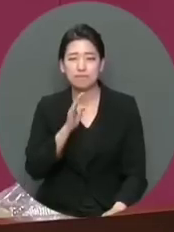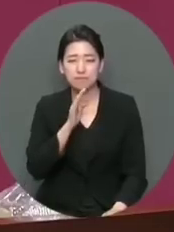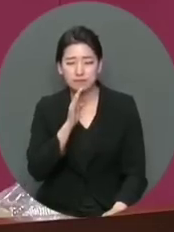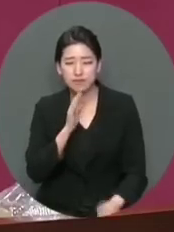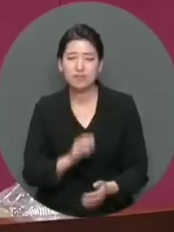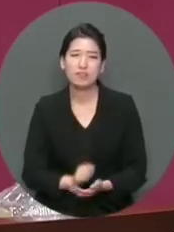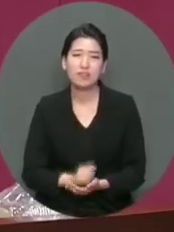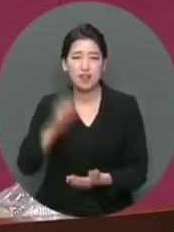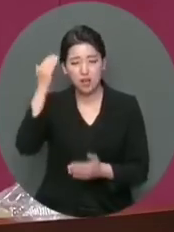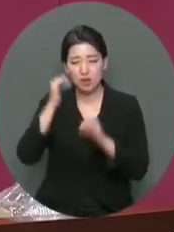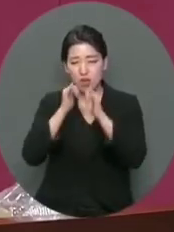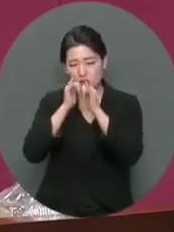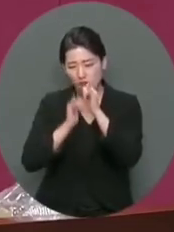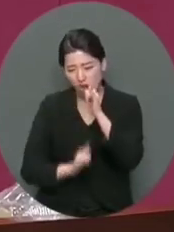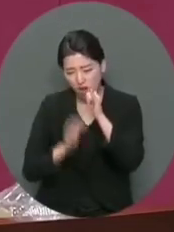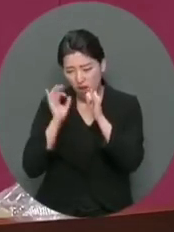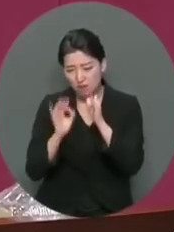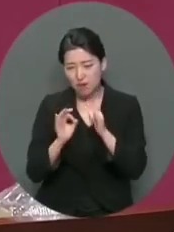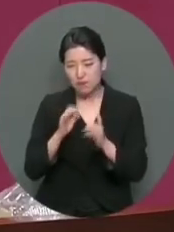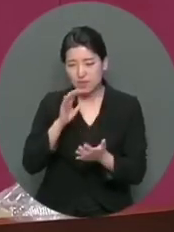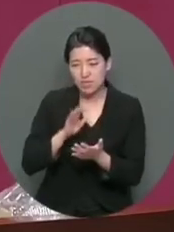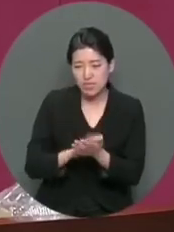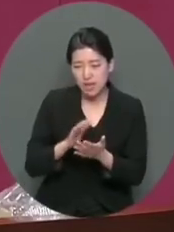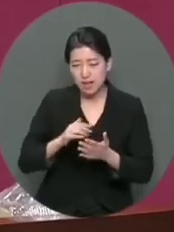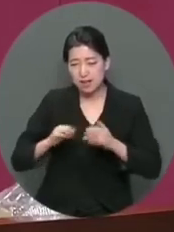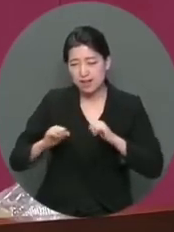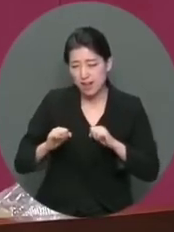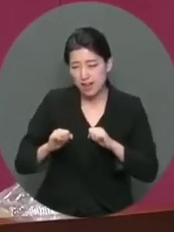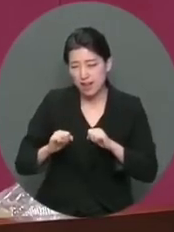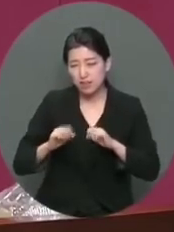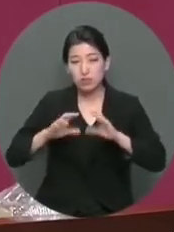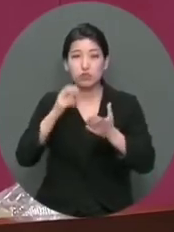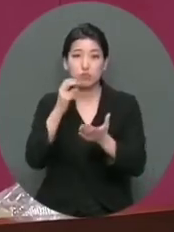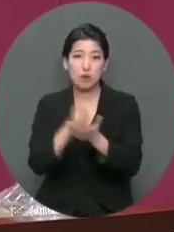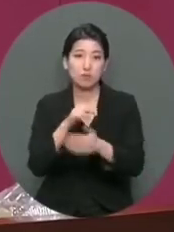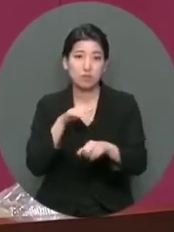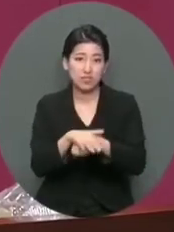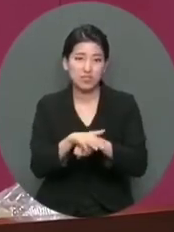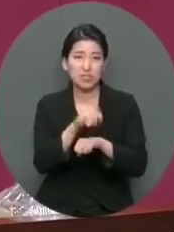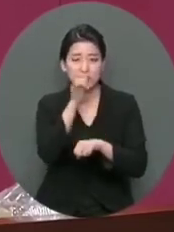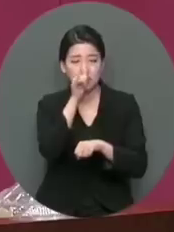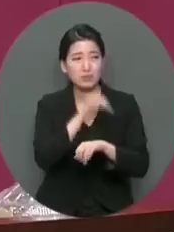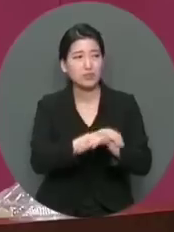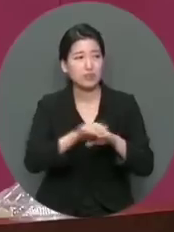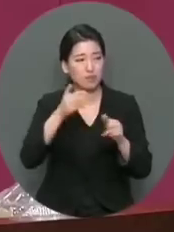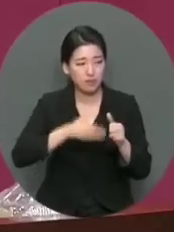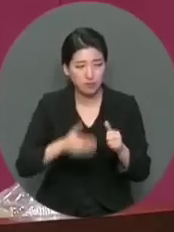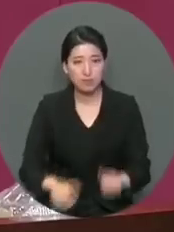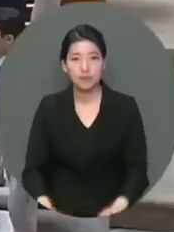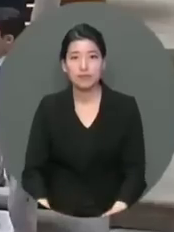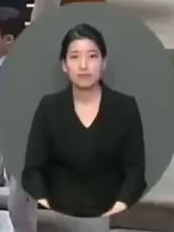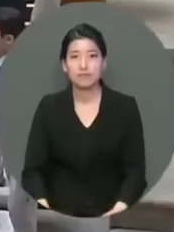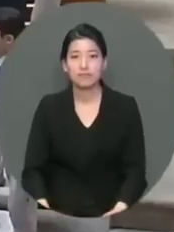얻어진 국민의 법치를 보여주시기 바랍니다. 경청해 주셔서 감사합니다.